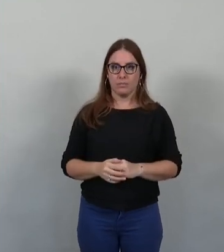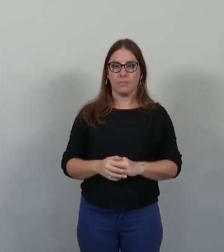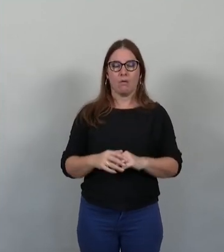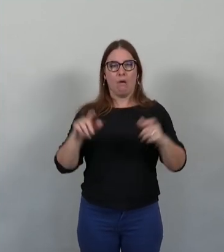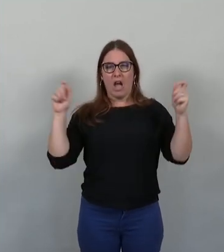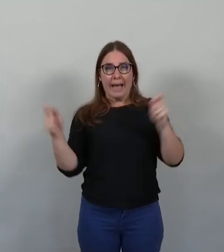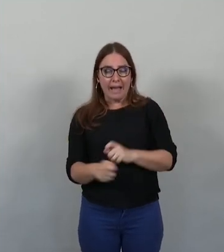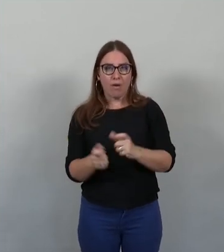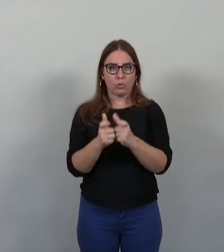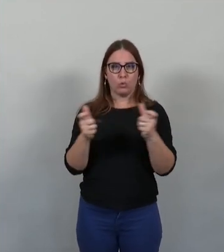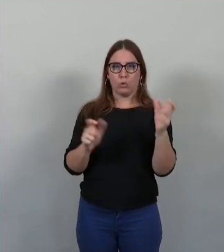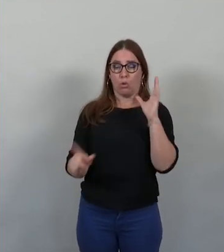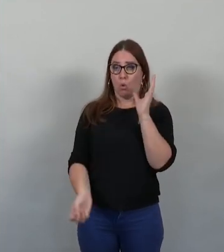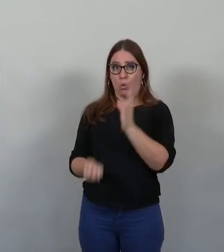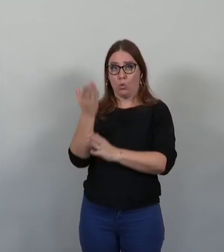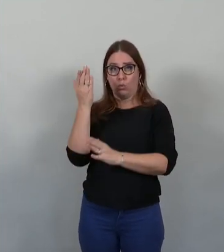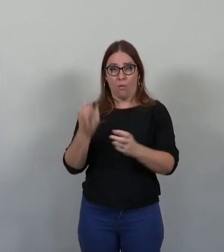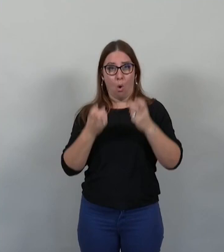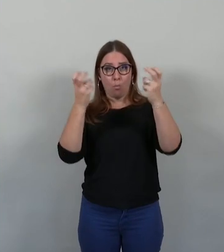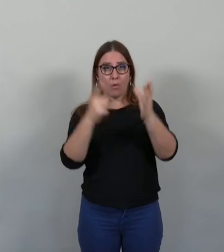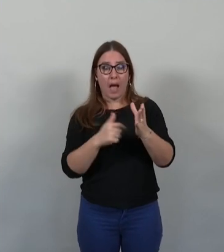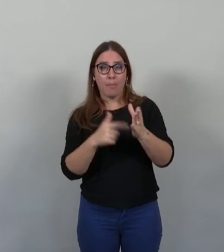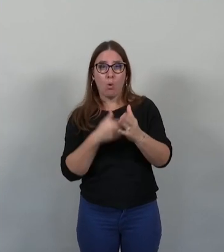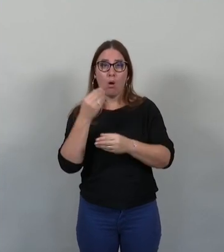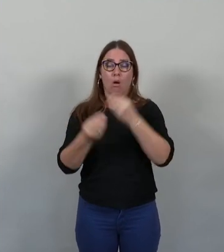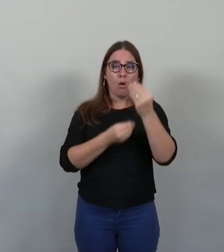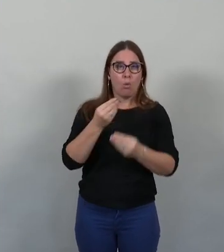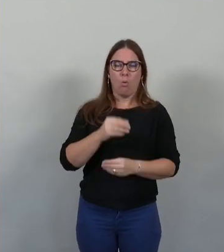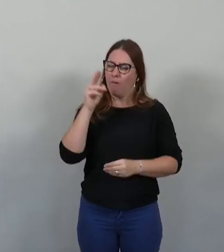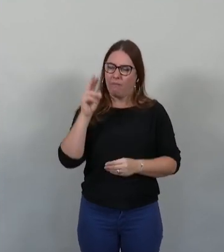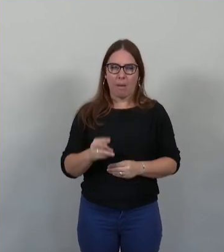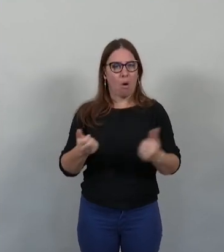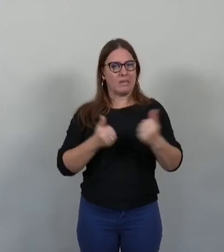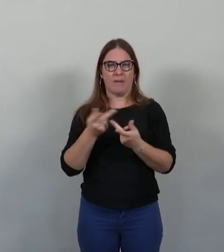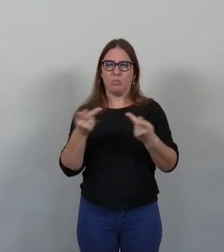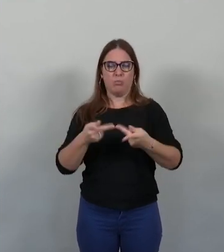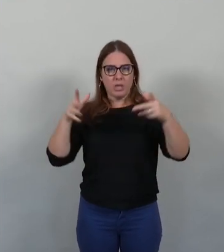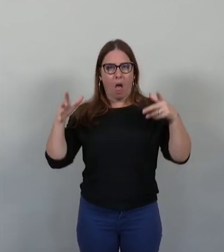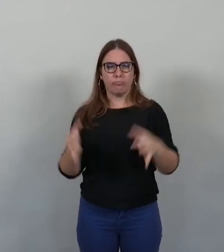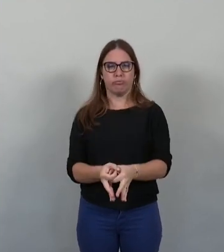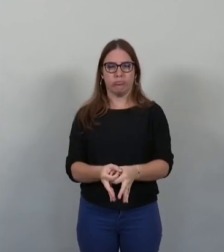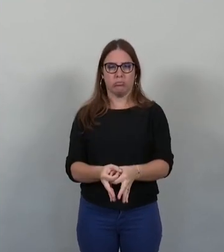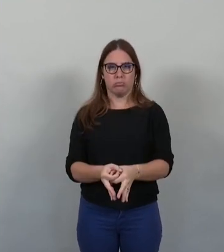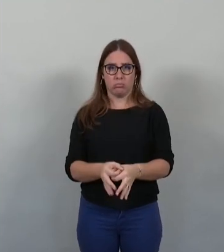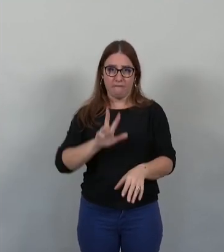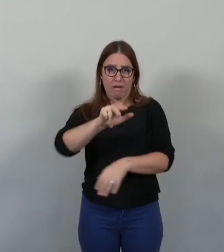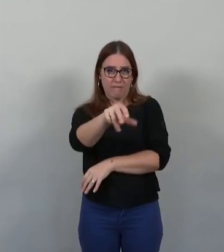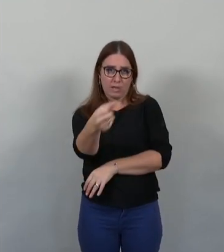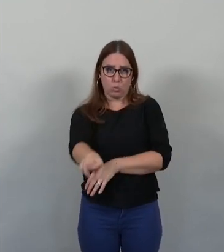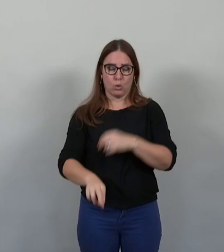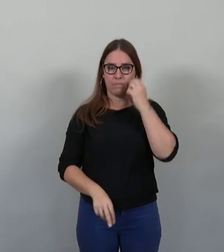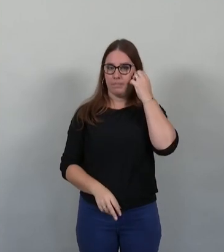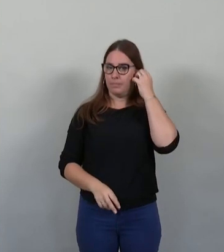structure celle d'une nouvelle augmentation d'impôts ou d'une réduction considérable des services publics voilà ce qui nous